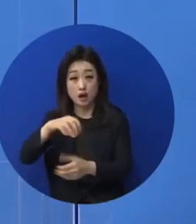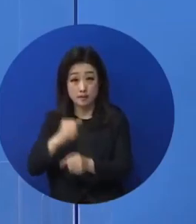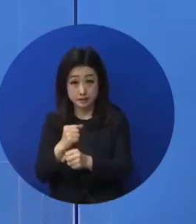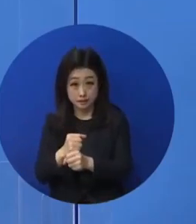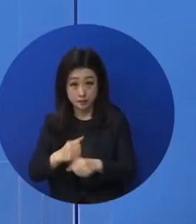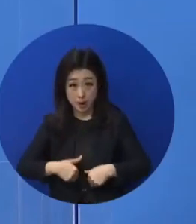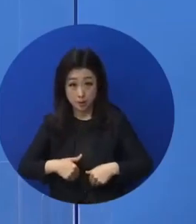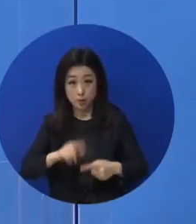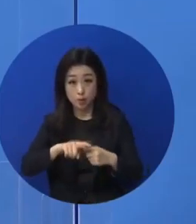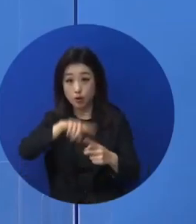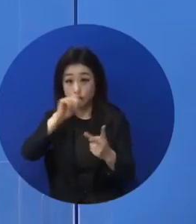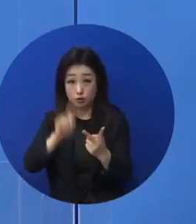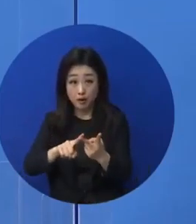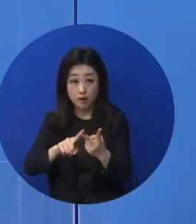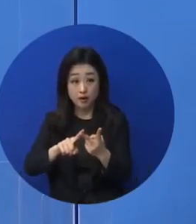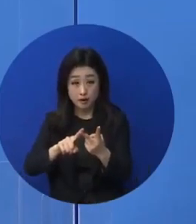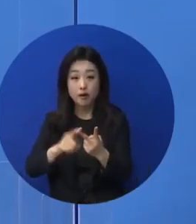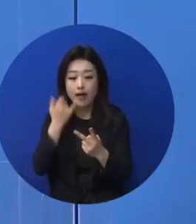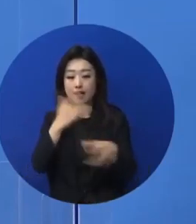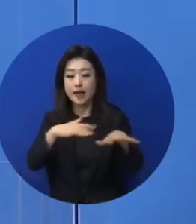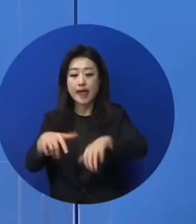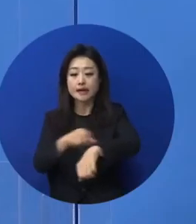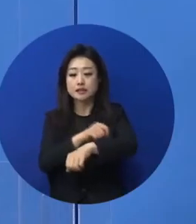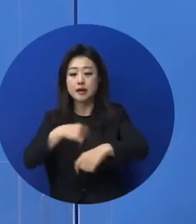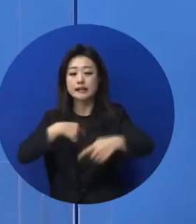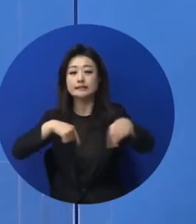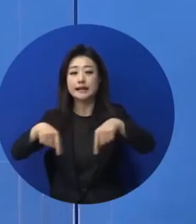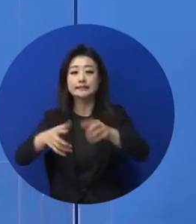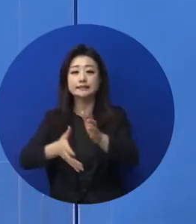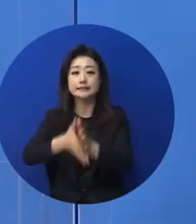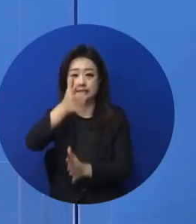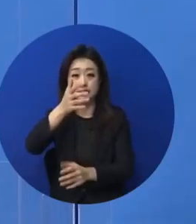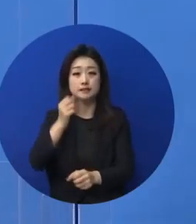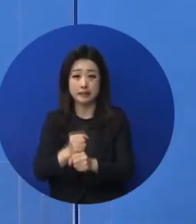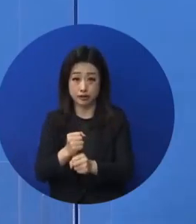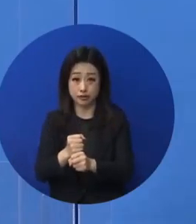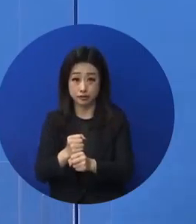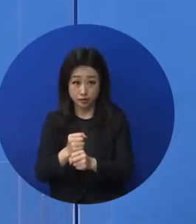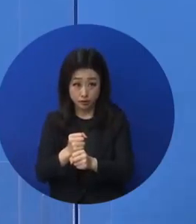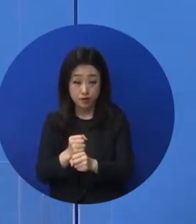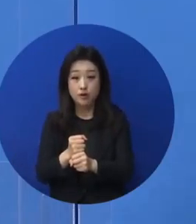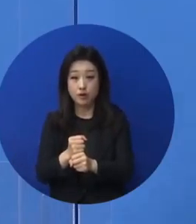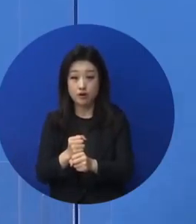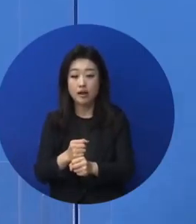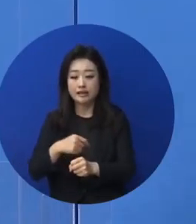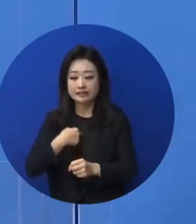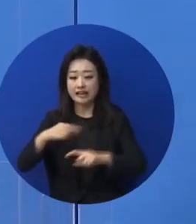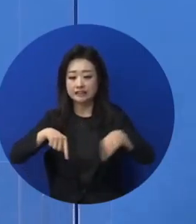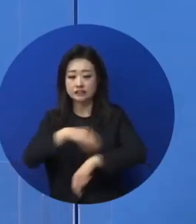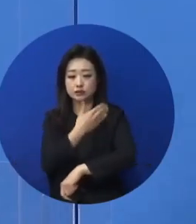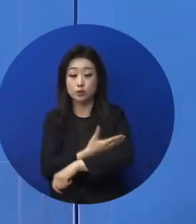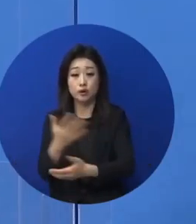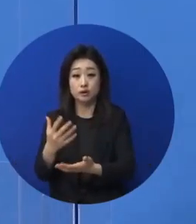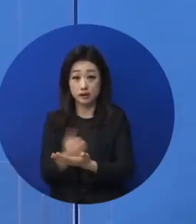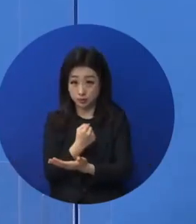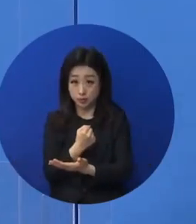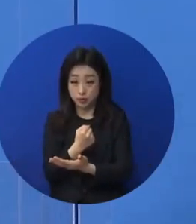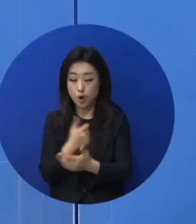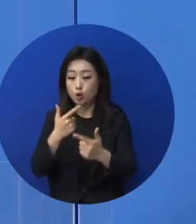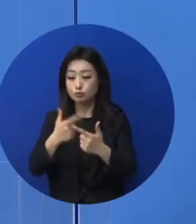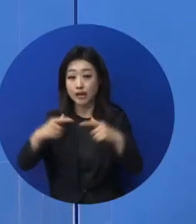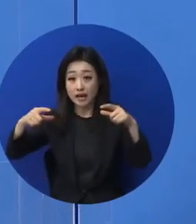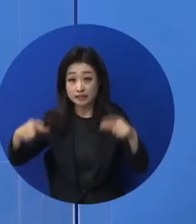번째가 해양특별자치시를 만들어서 항만이나 해양과 관련된 자치권을 대폭 확대를 해서